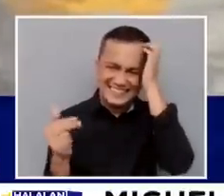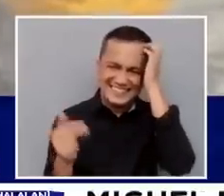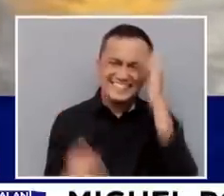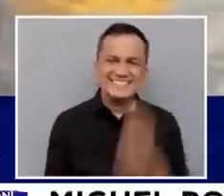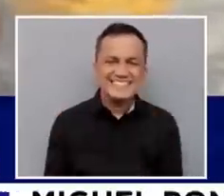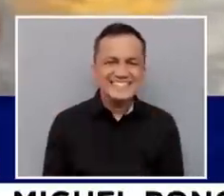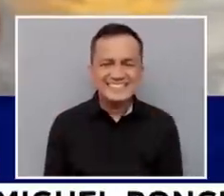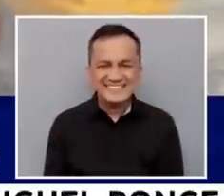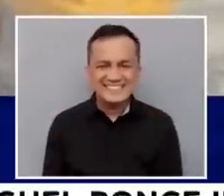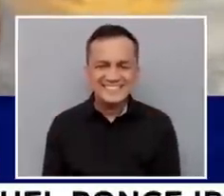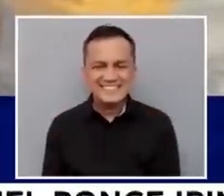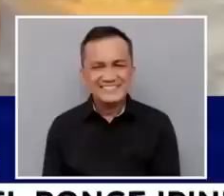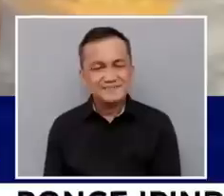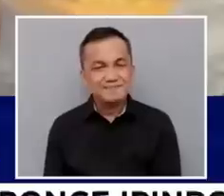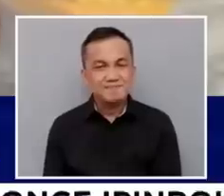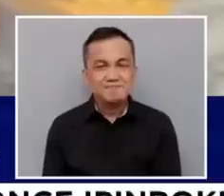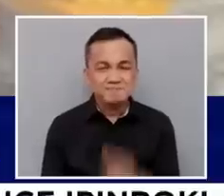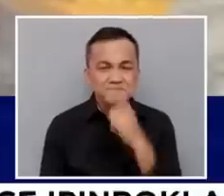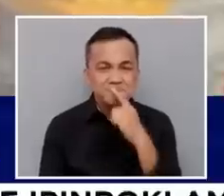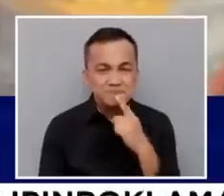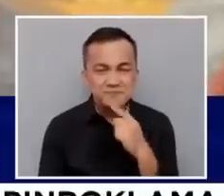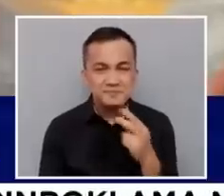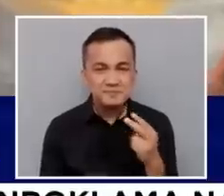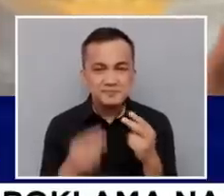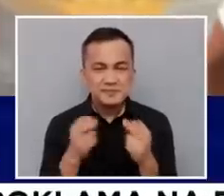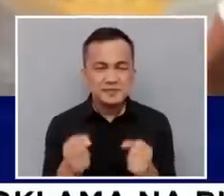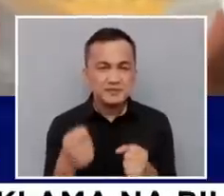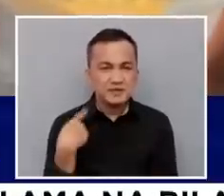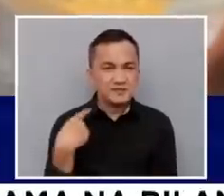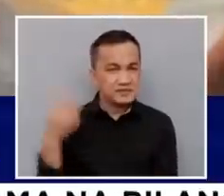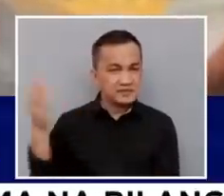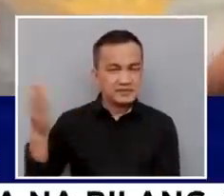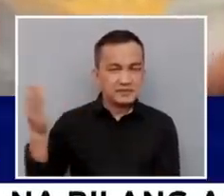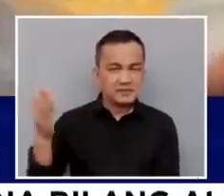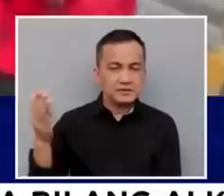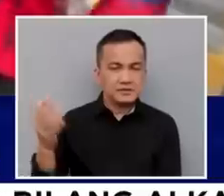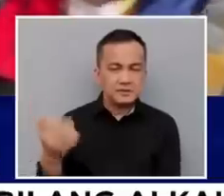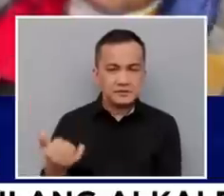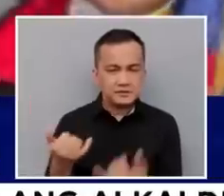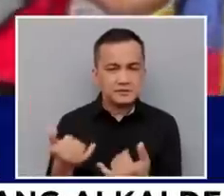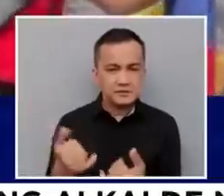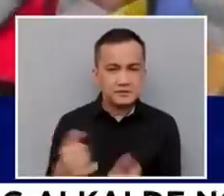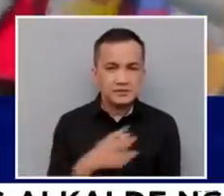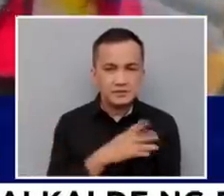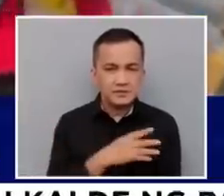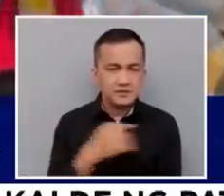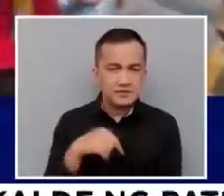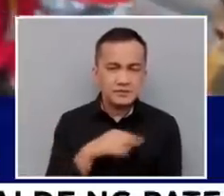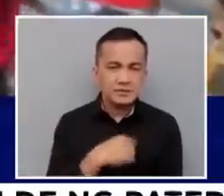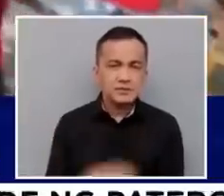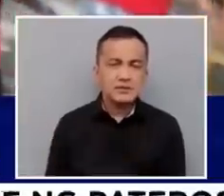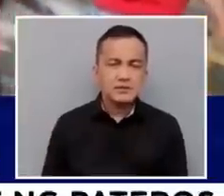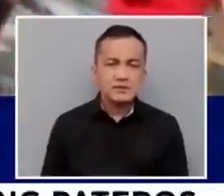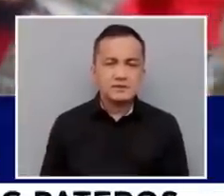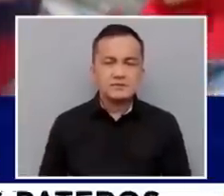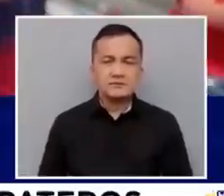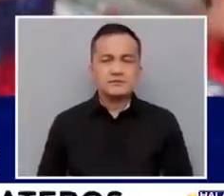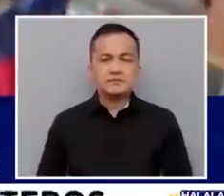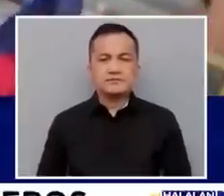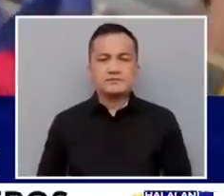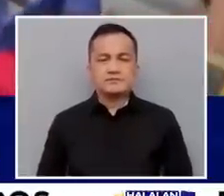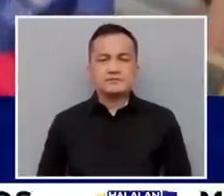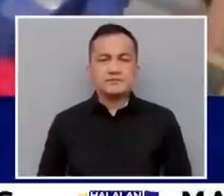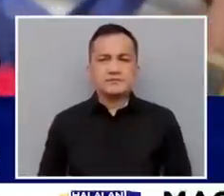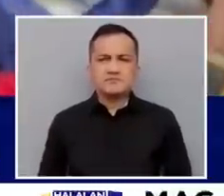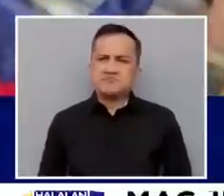Eh, pero may balita ka ba kung may gagawing talumpati for today? Kasi yan ang inaantay ng magpapakita. Meron,